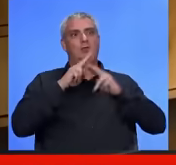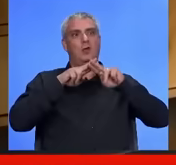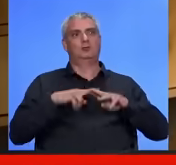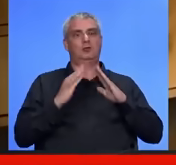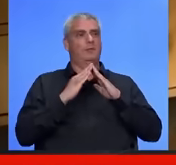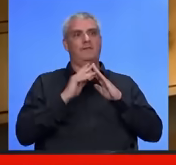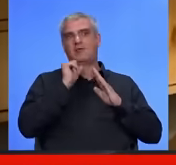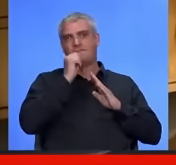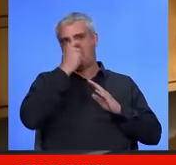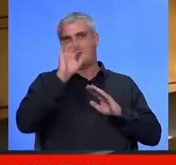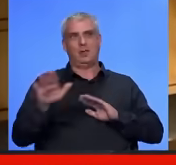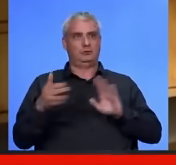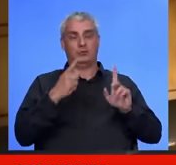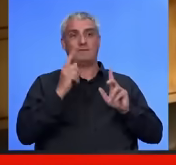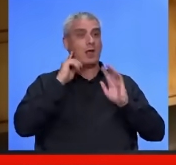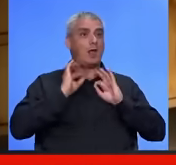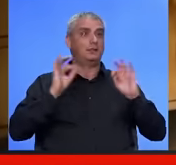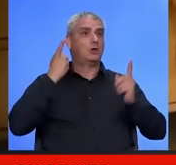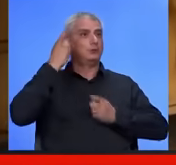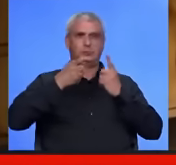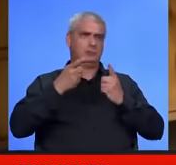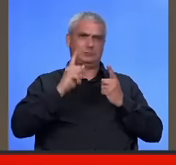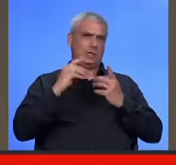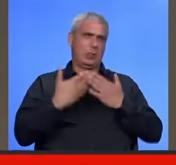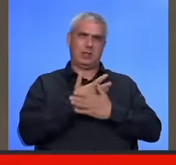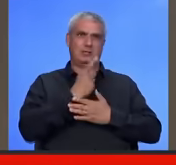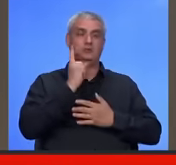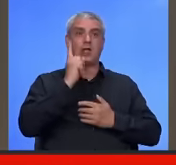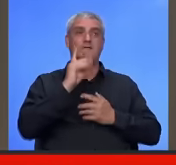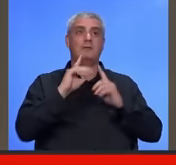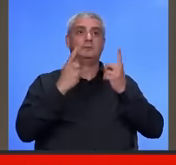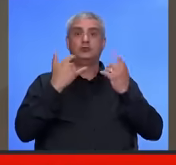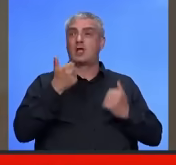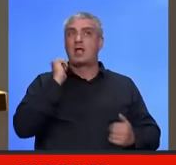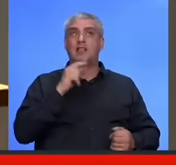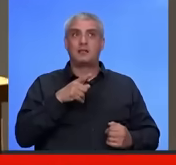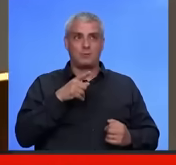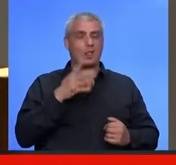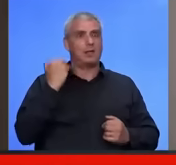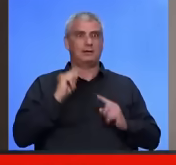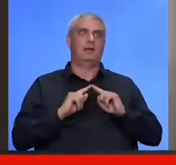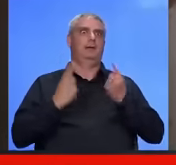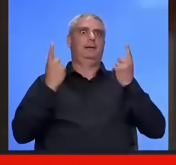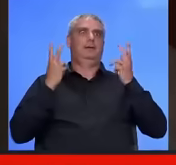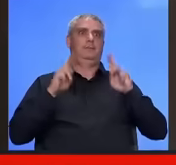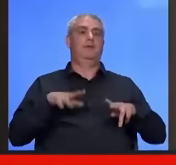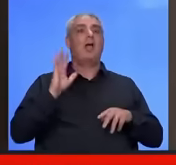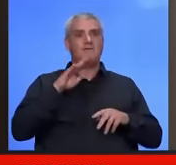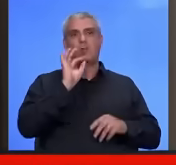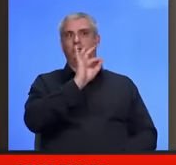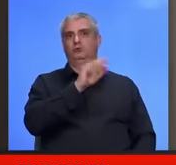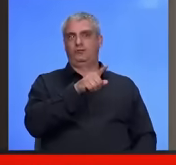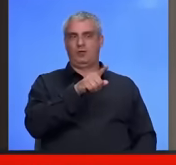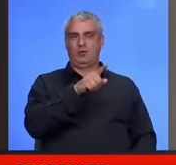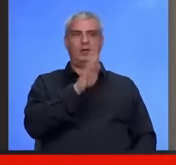ולא להתפנות. אזעקות, שיגורים ונפילות הם לא עניין חדש לו, אבל מה שקרה כאן אתמול היה חריג מאוד אפילו עבורו